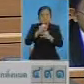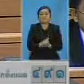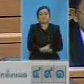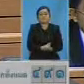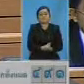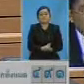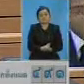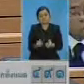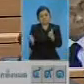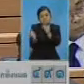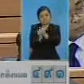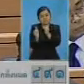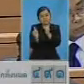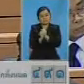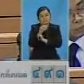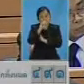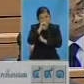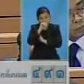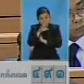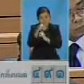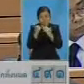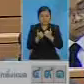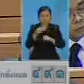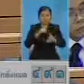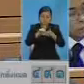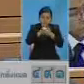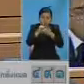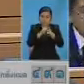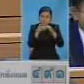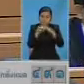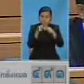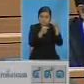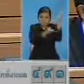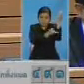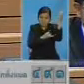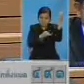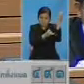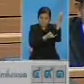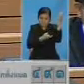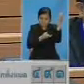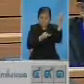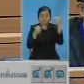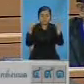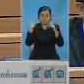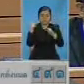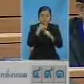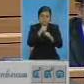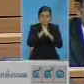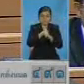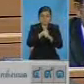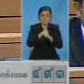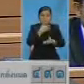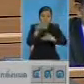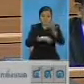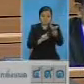ณัฐวุฒิได้เคยให้ความมั่นใจต่อสภาผู้แทนราษฎรว่าจะแก้ปัญหาราคายางพาราอย่างน้อยที่สุดให้อยู่ใน120บ